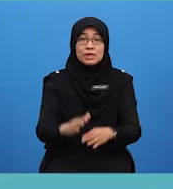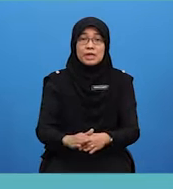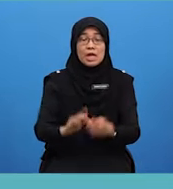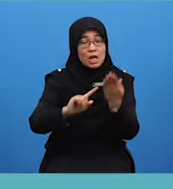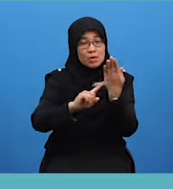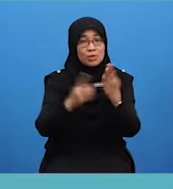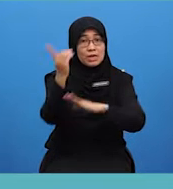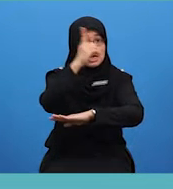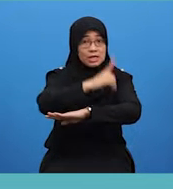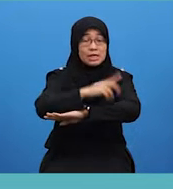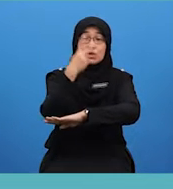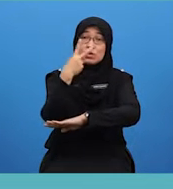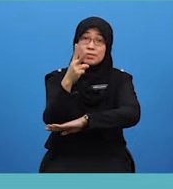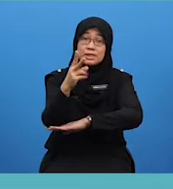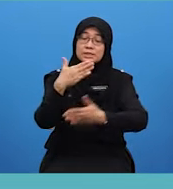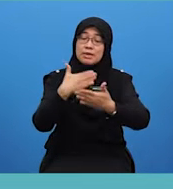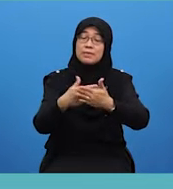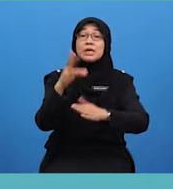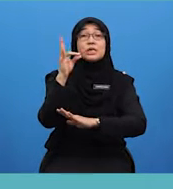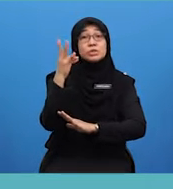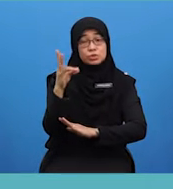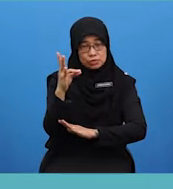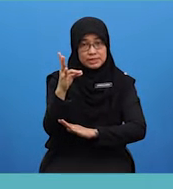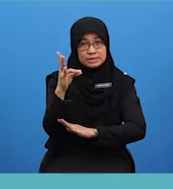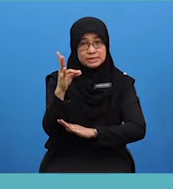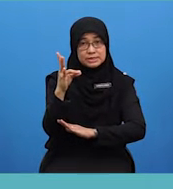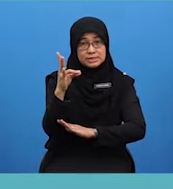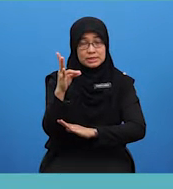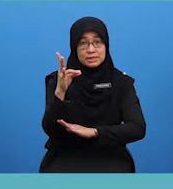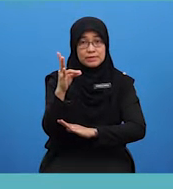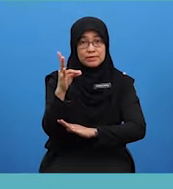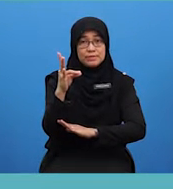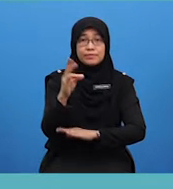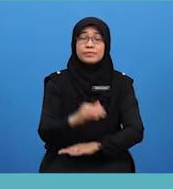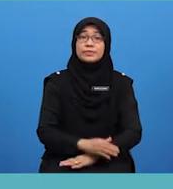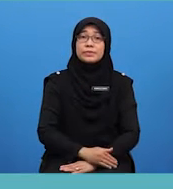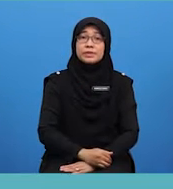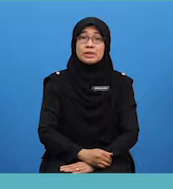Fasa ini bermula dari hari ke-12 hingga hari ke-17.